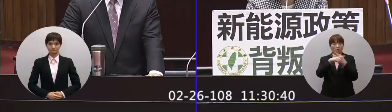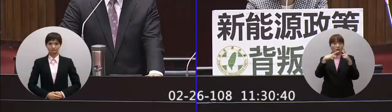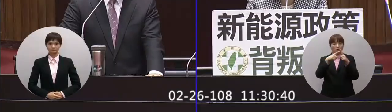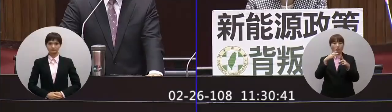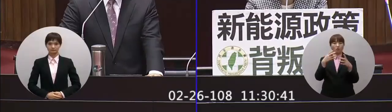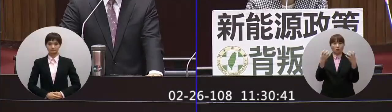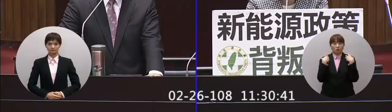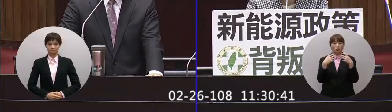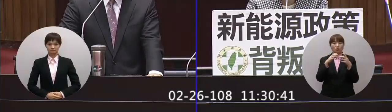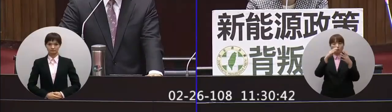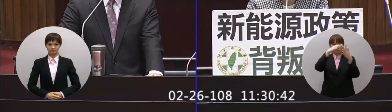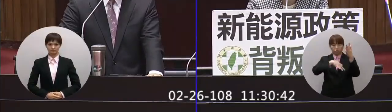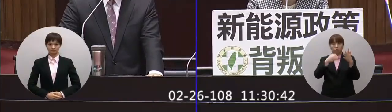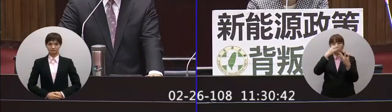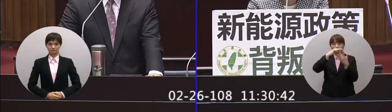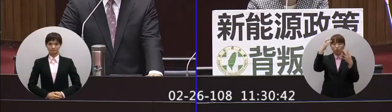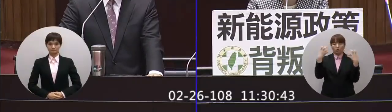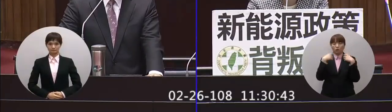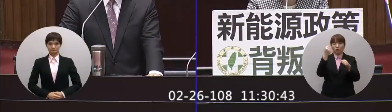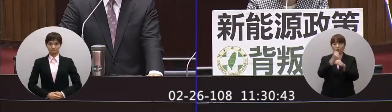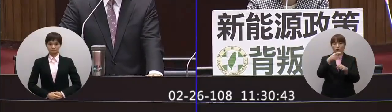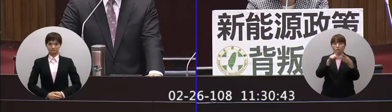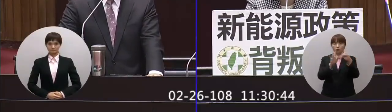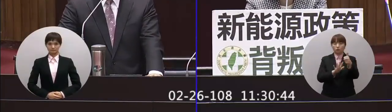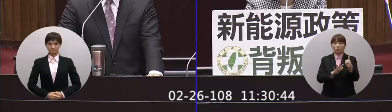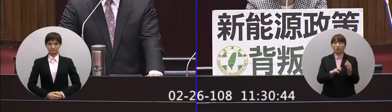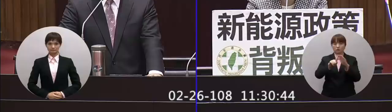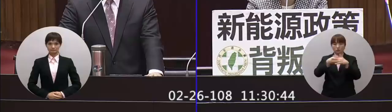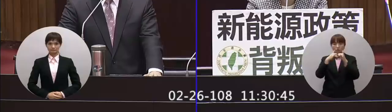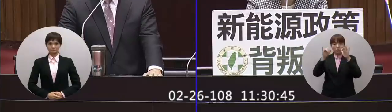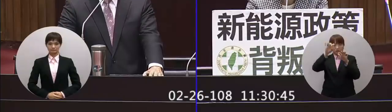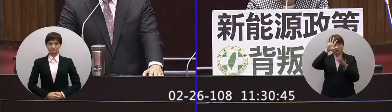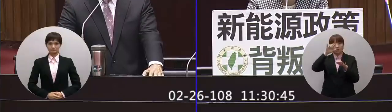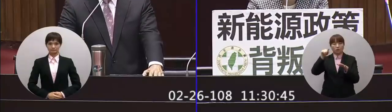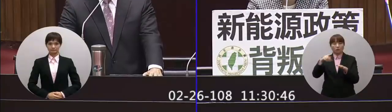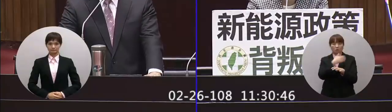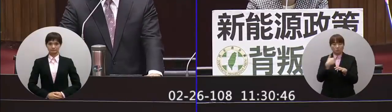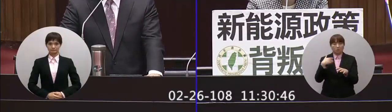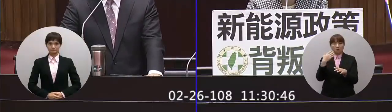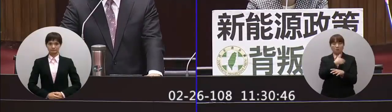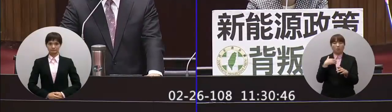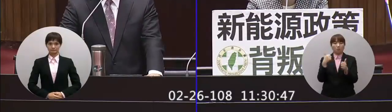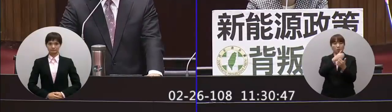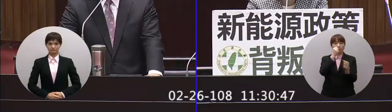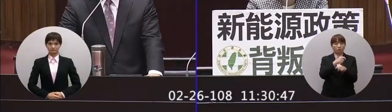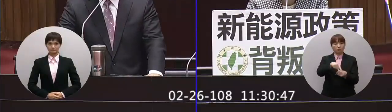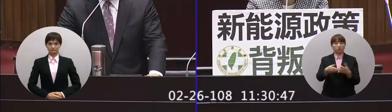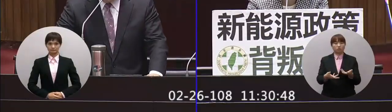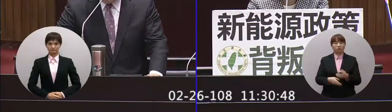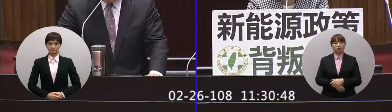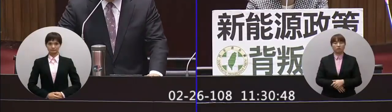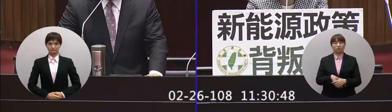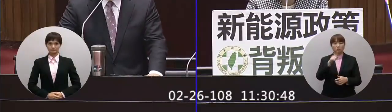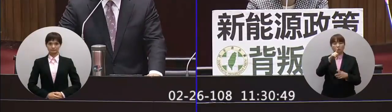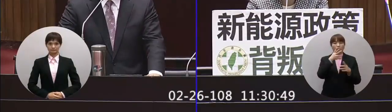士足刊来担任这个中选会的主委吗？只有民进党的人才有资格来坐这个位置吗？